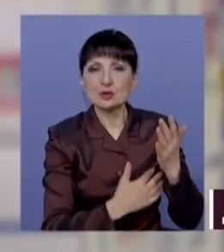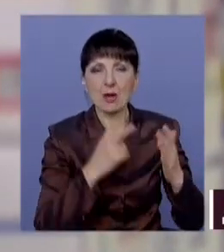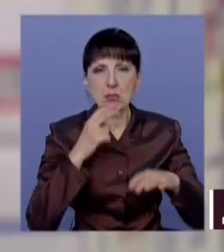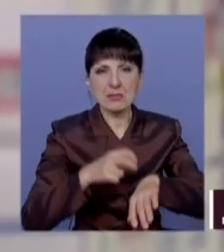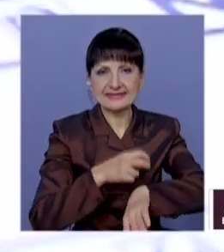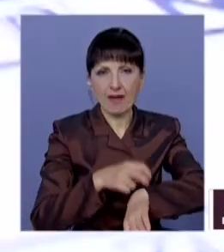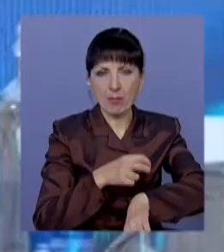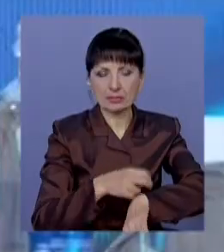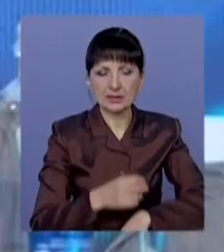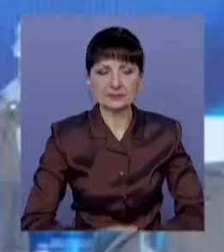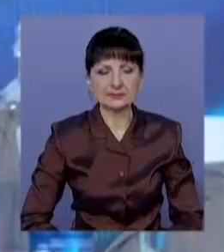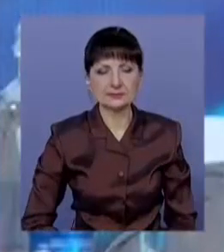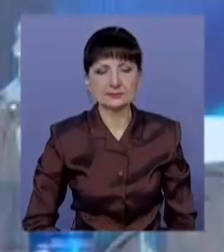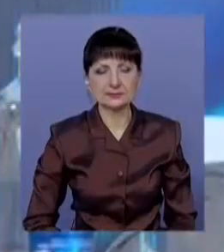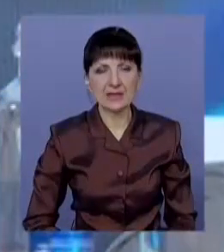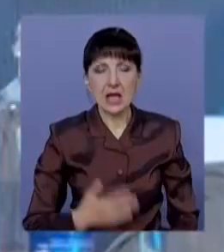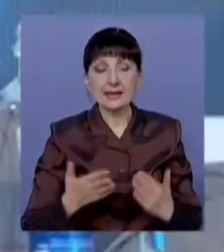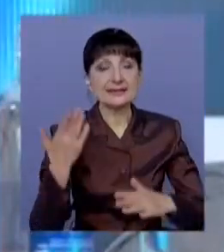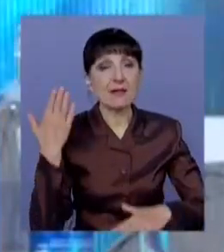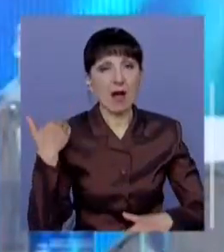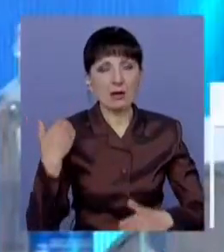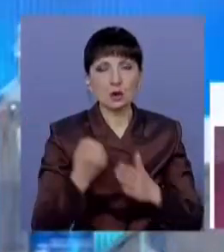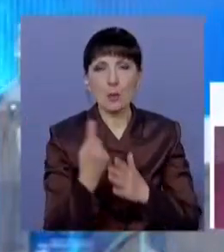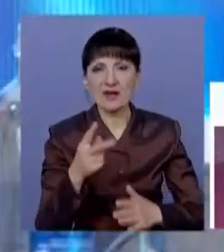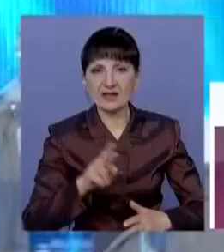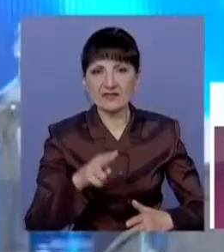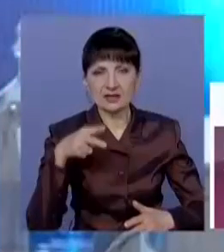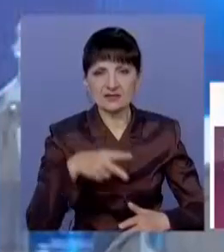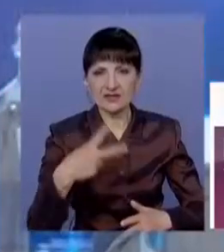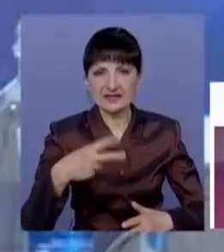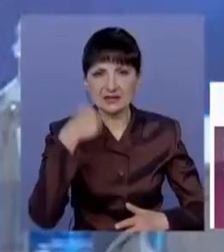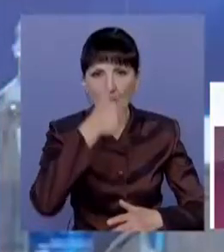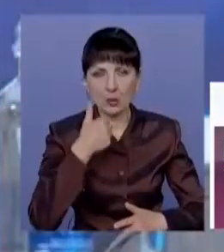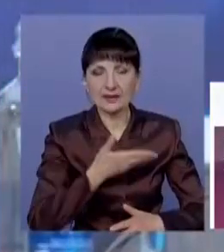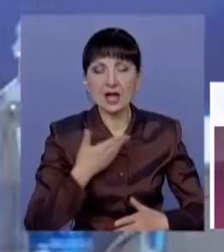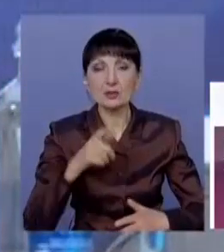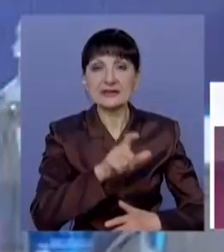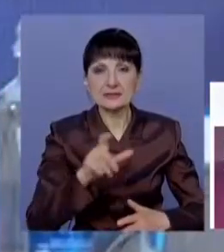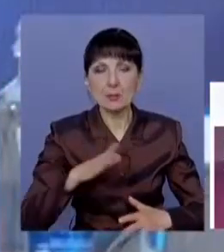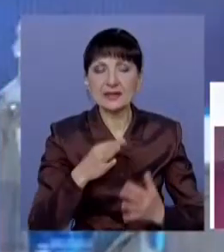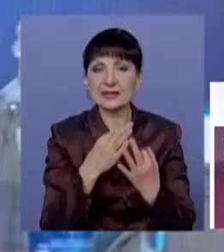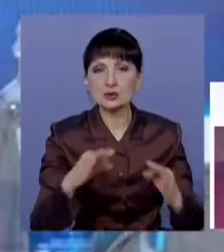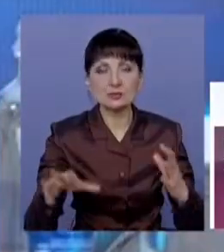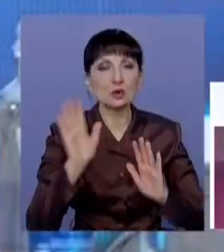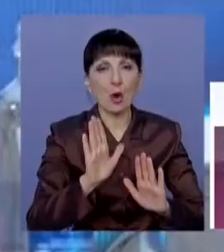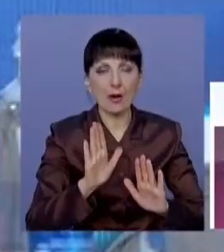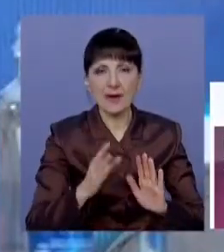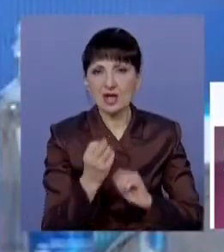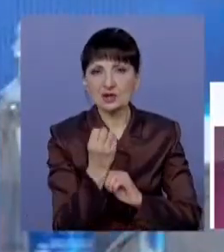медикаментов. Если ранее до 1 января 2020 года нашим пациентам было доступно всего